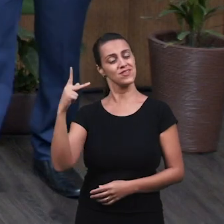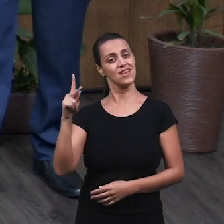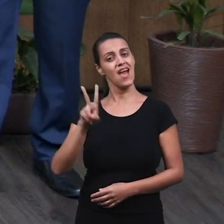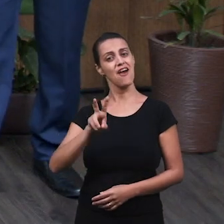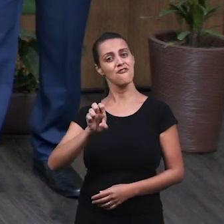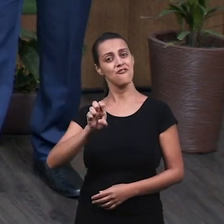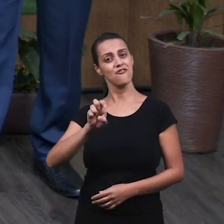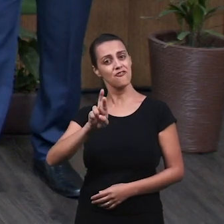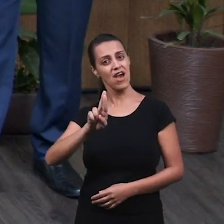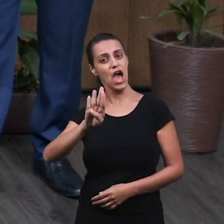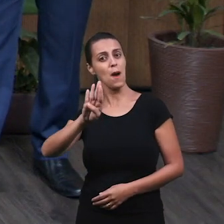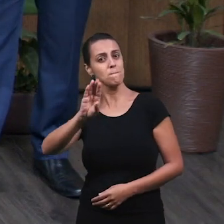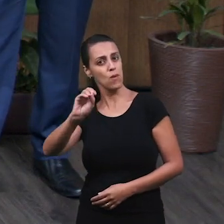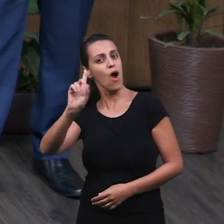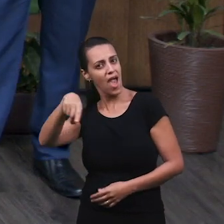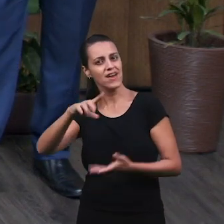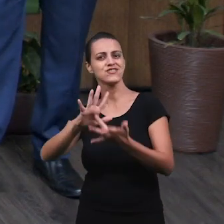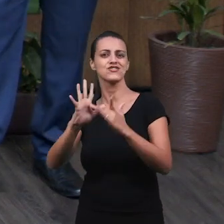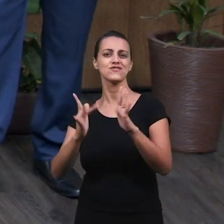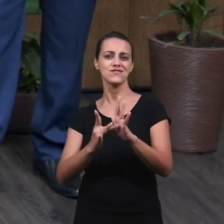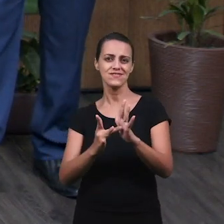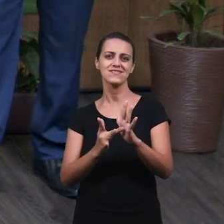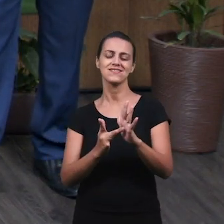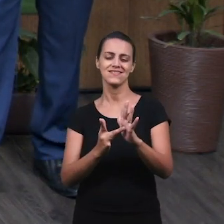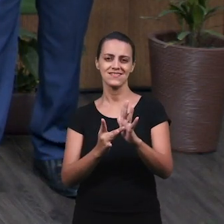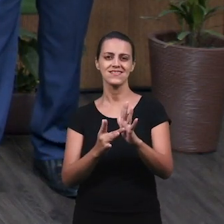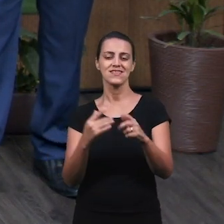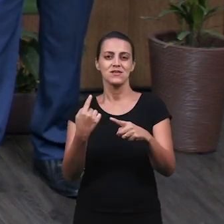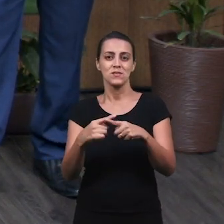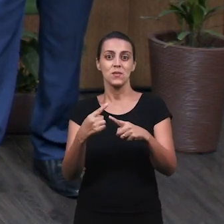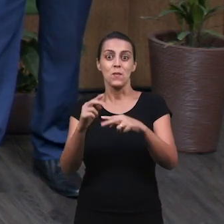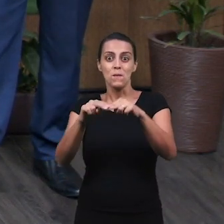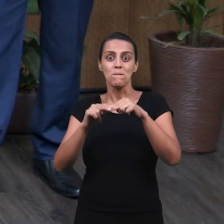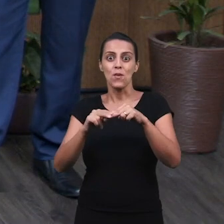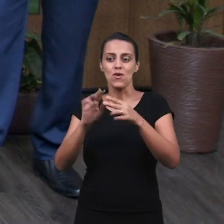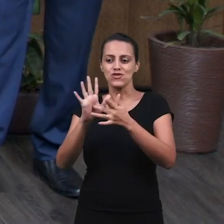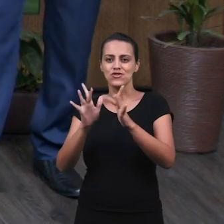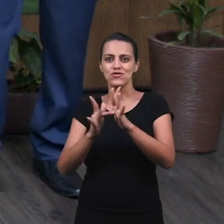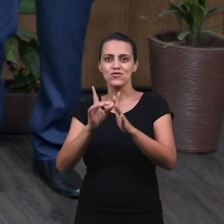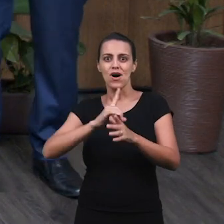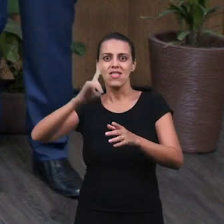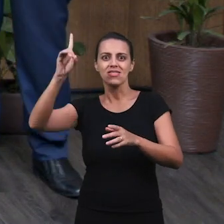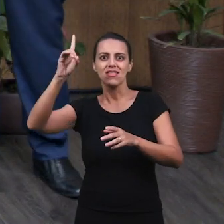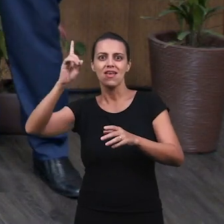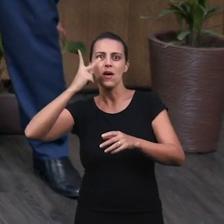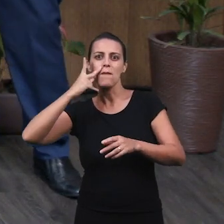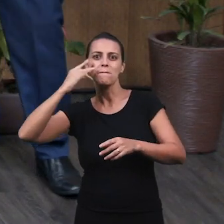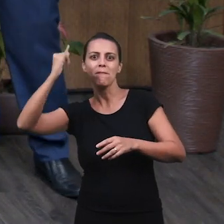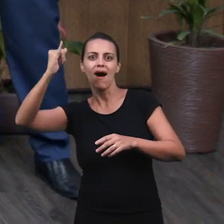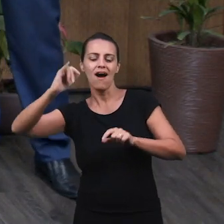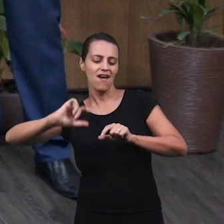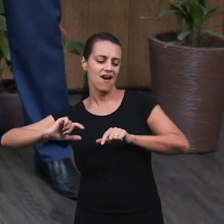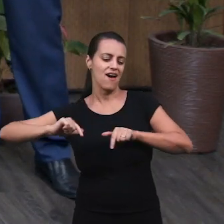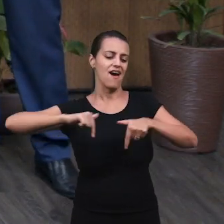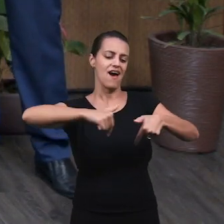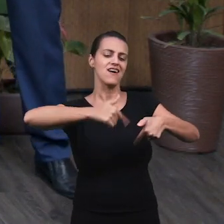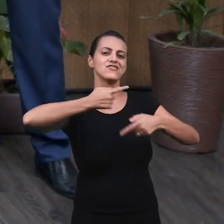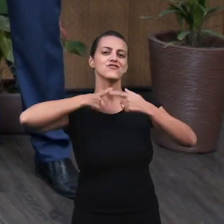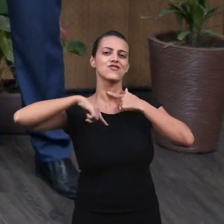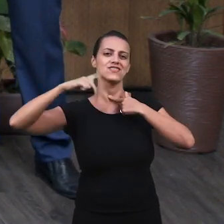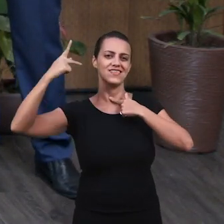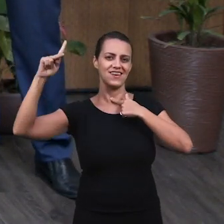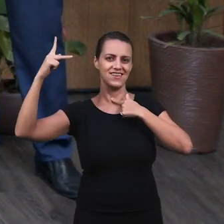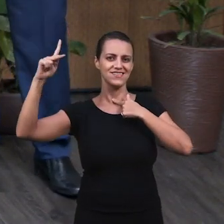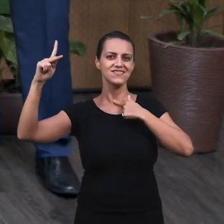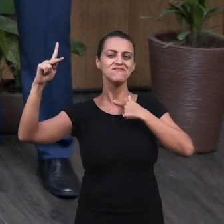Père réalise toute sa volonté. Par le Verbe de Dieu, qui est